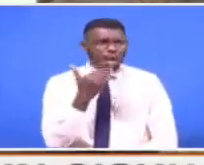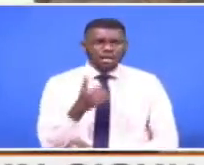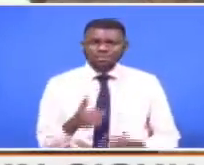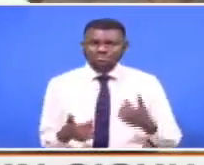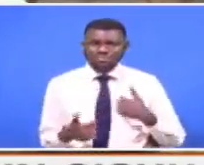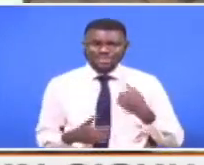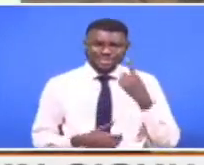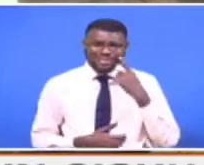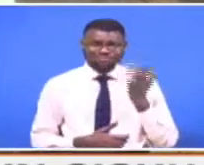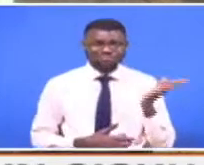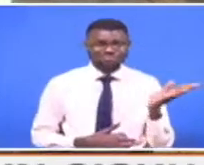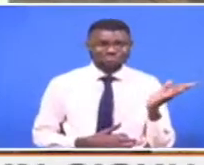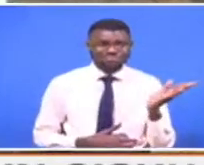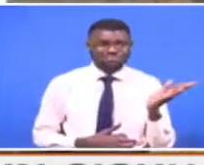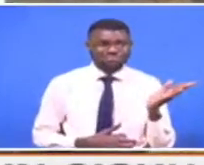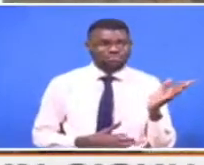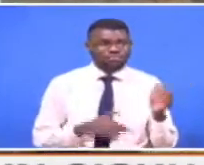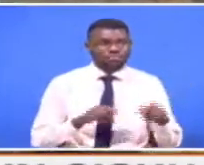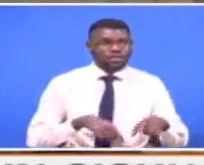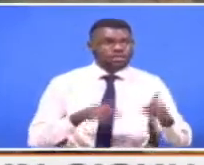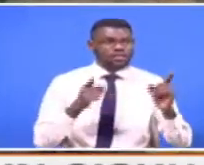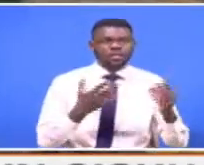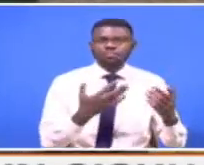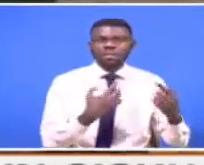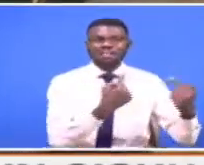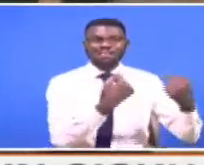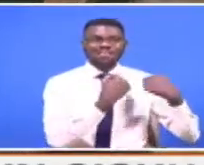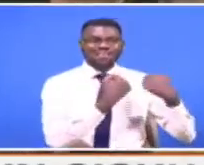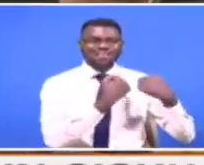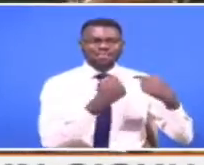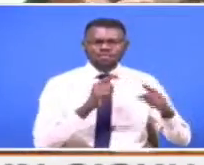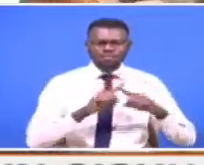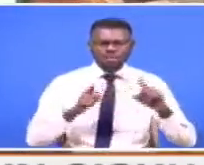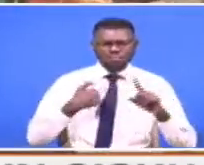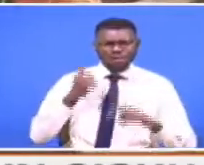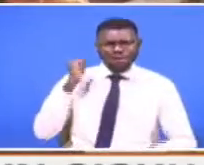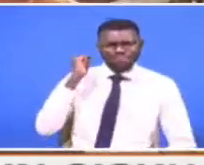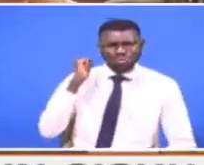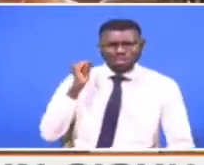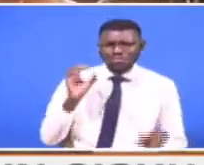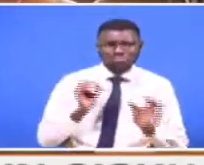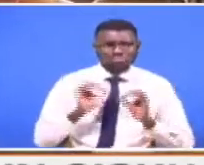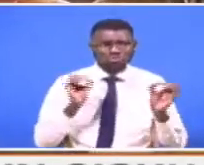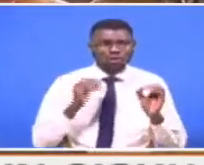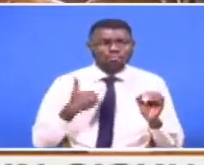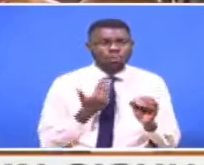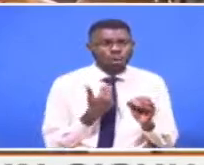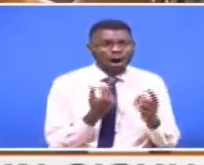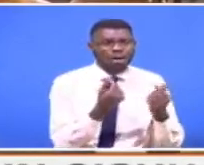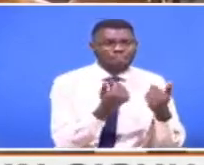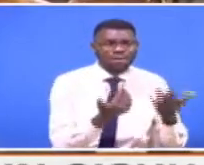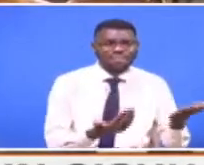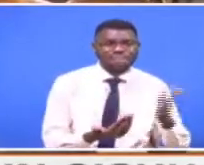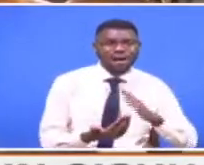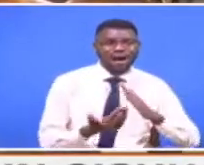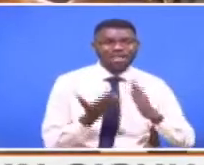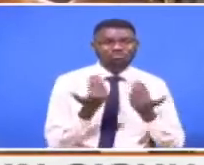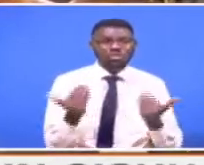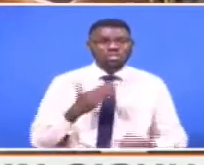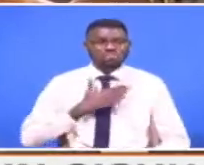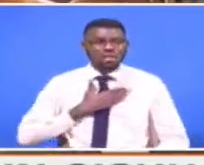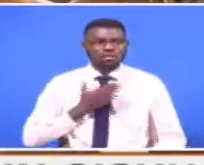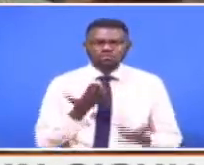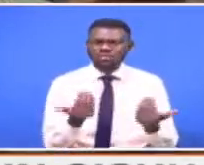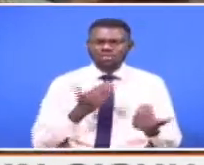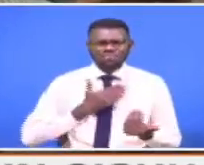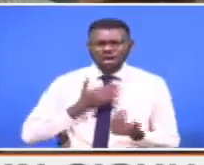naona ni kama yeye anapigana na mimi. Mimi siko kwa siasa. Mimi niko pesa zangu. Pesa za watoto wangu, sababu watoto